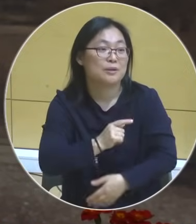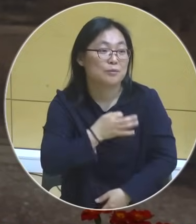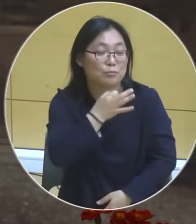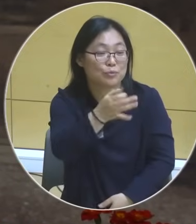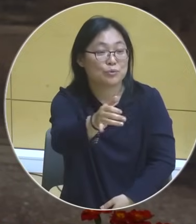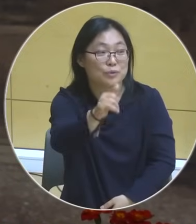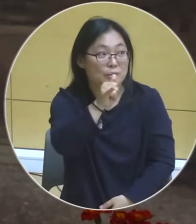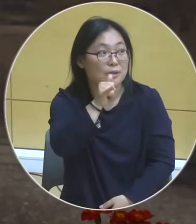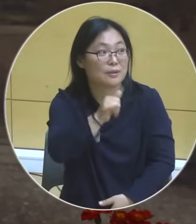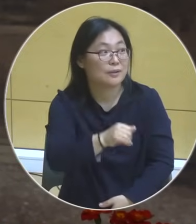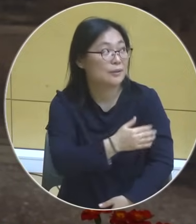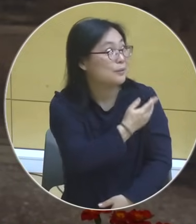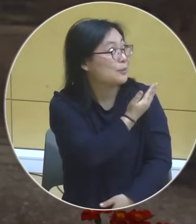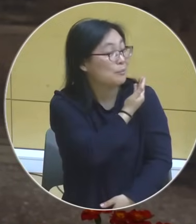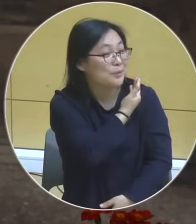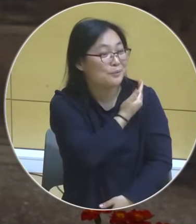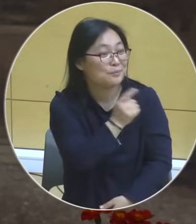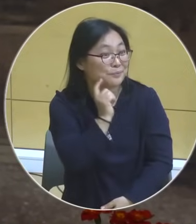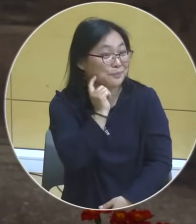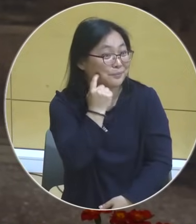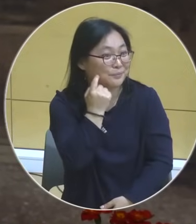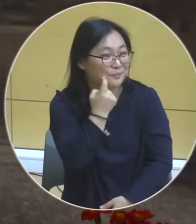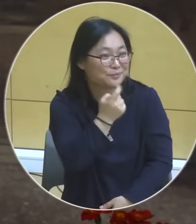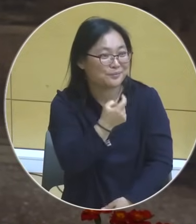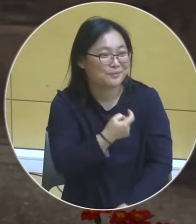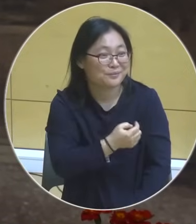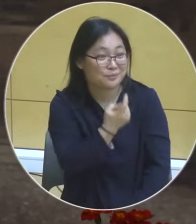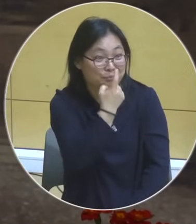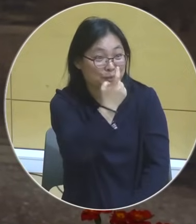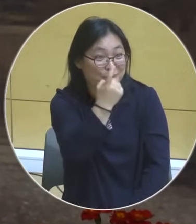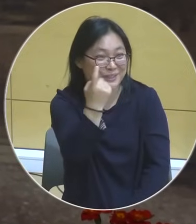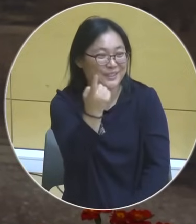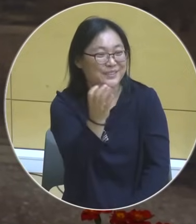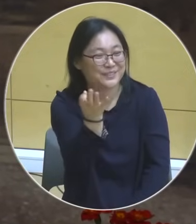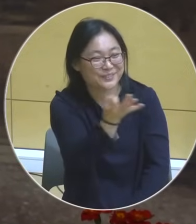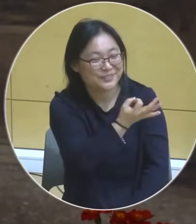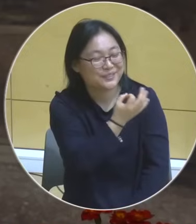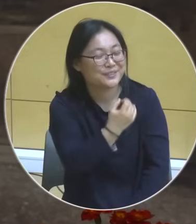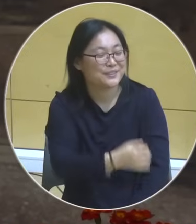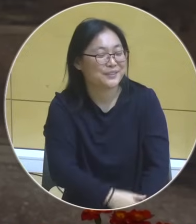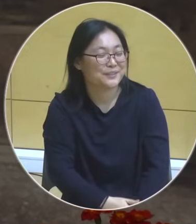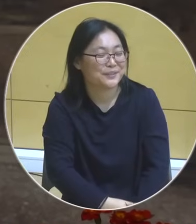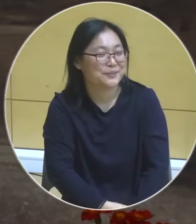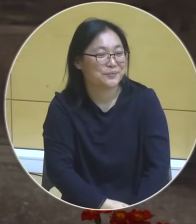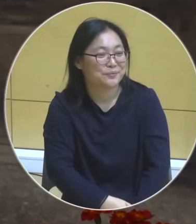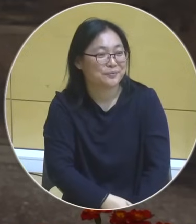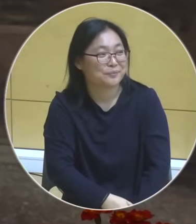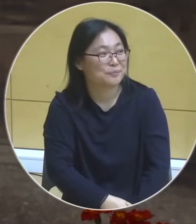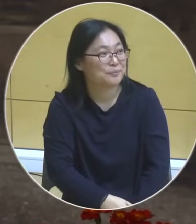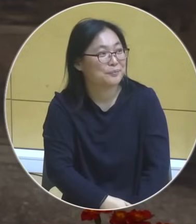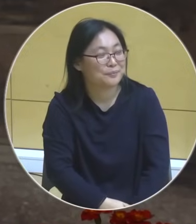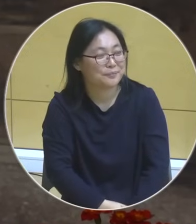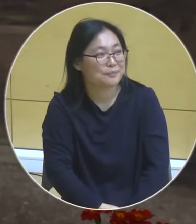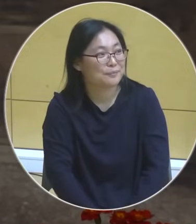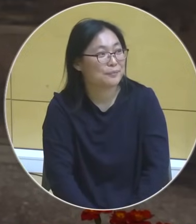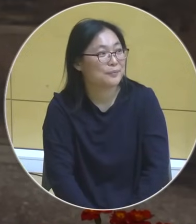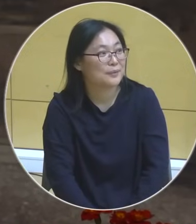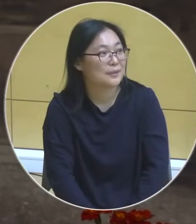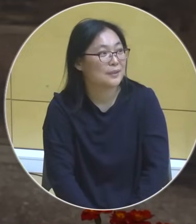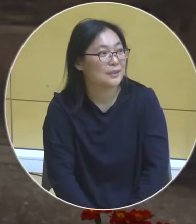그렇게 나와서 앞에 배경이 좀 그럴싸해 보이죠? 골짜기처럼 보입니까? 예, 여러분 보시는 감각이